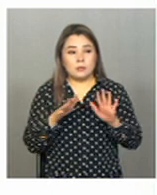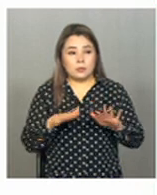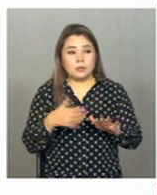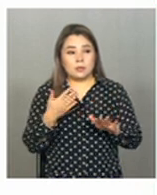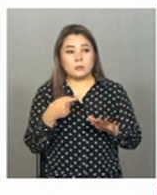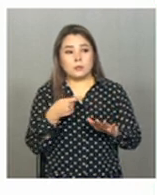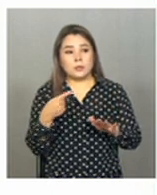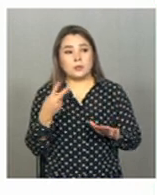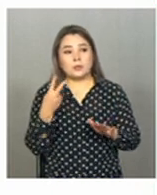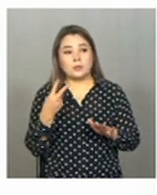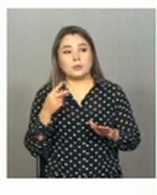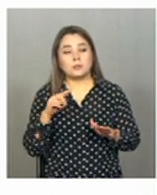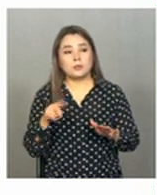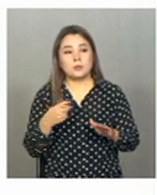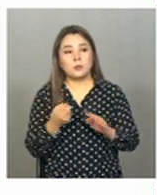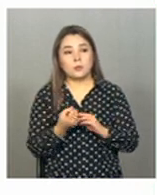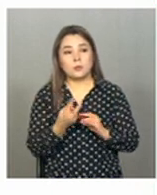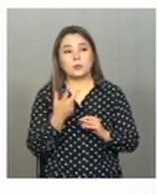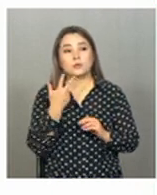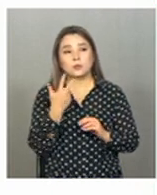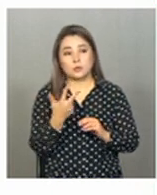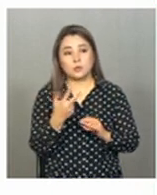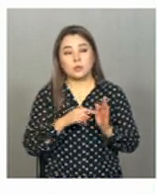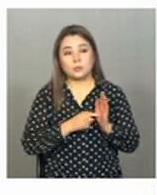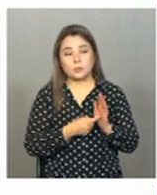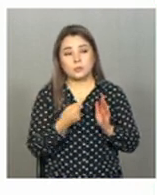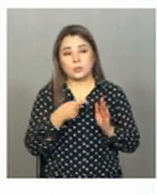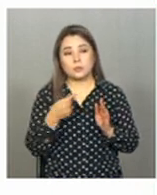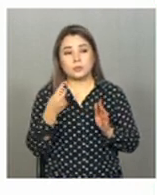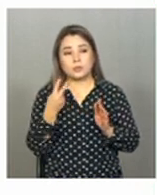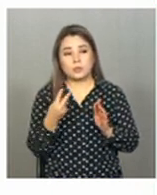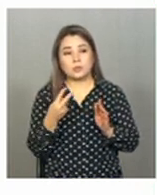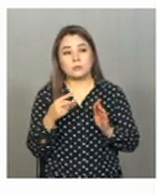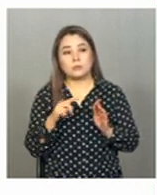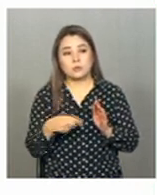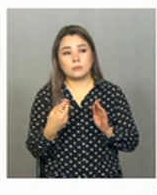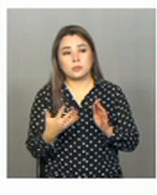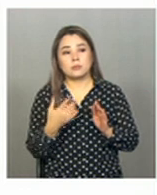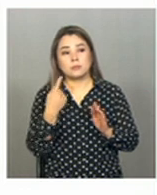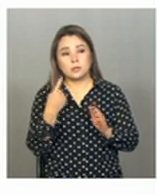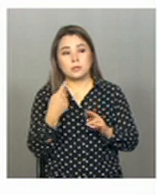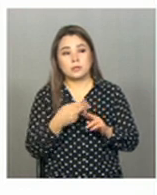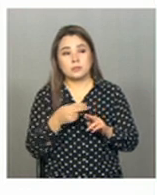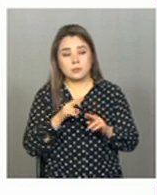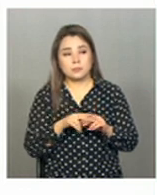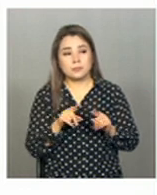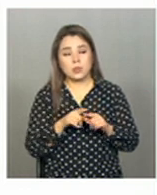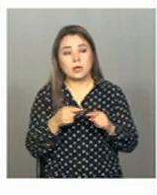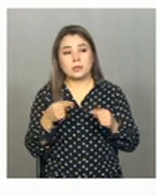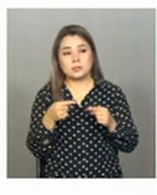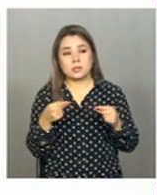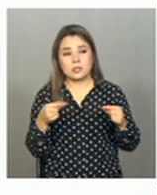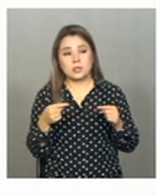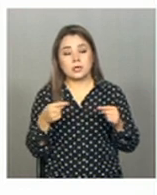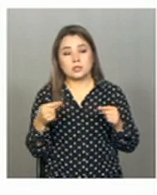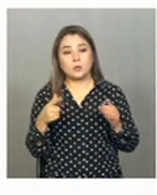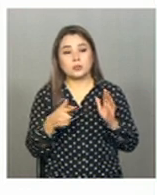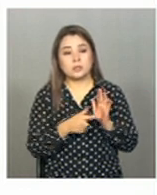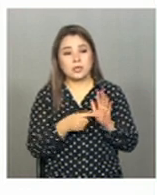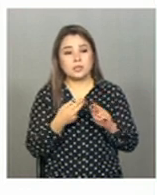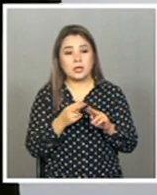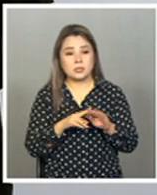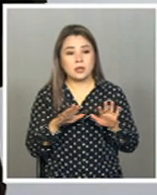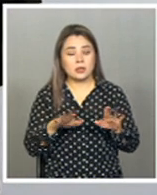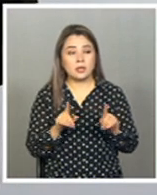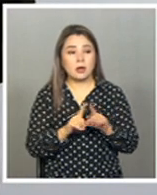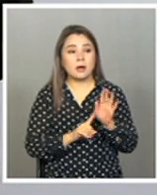минус 2,11-ден 3 көбейту минус 2,5-ден 1 азайту 7. Бұл өрнекте